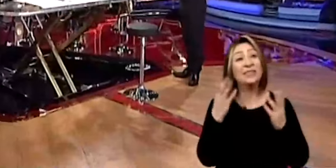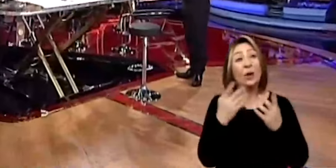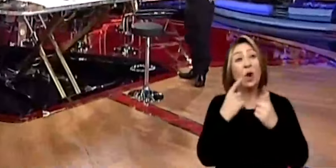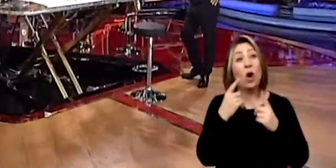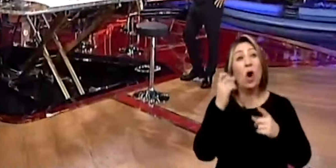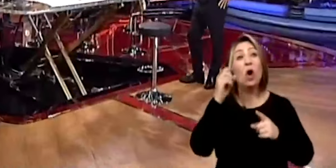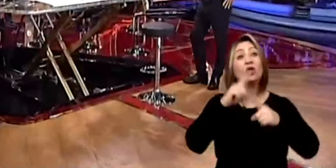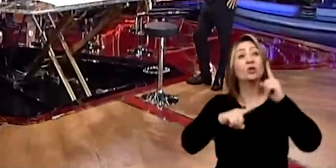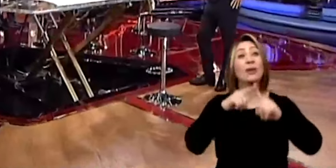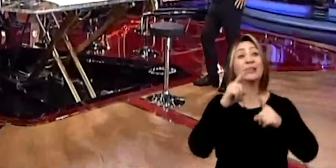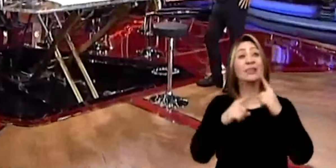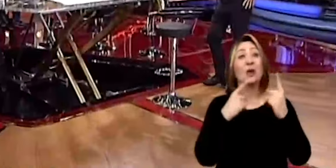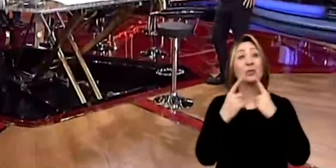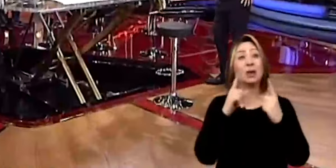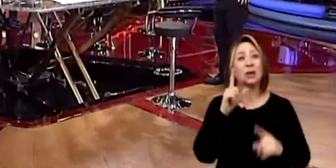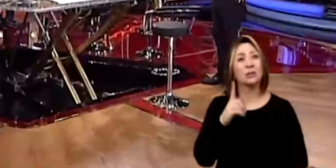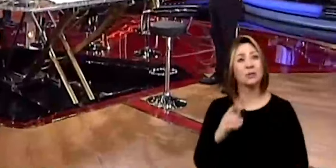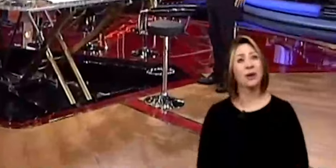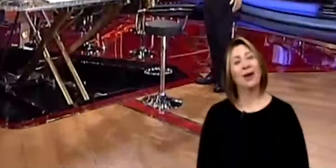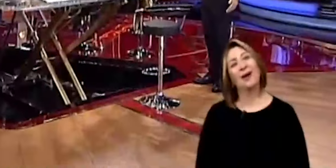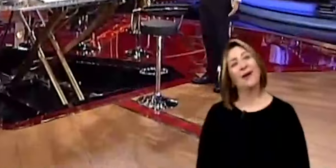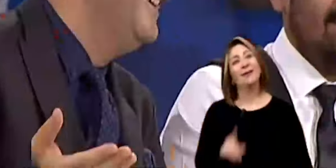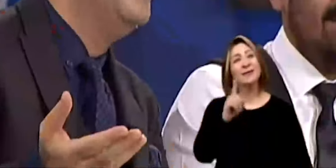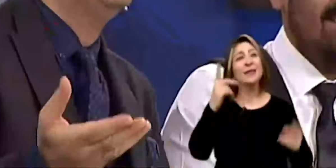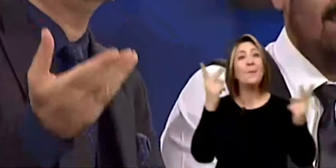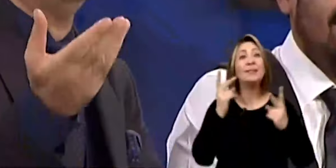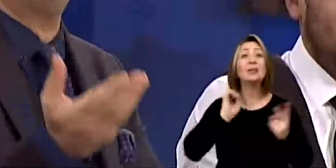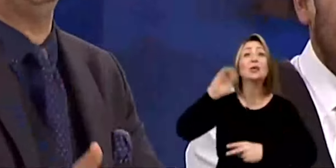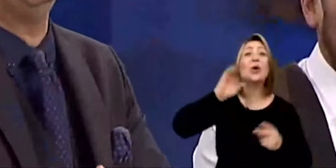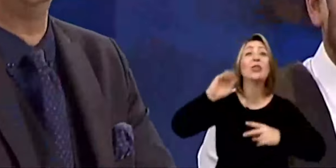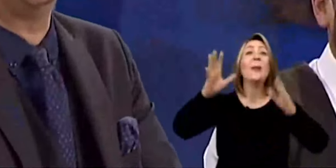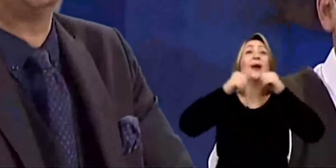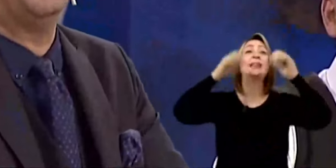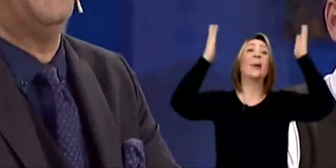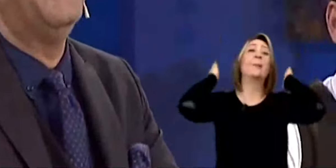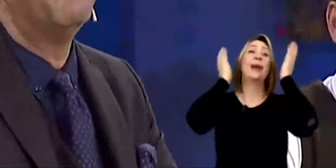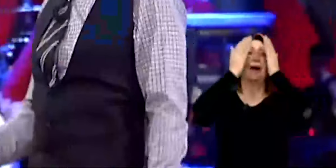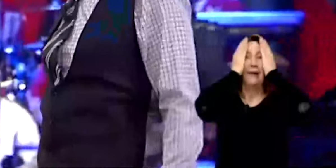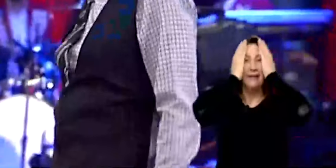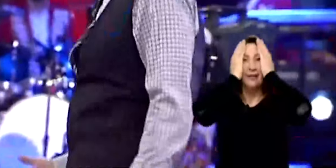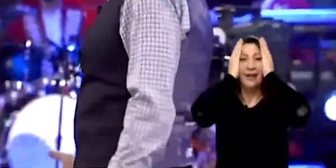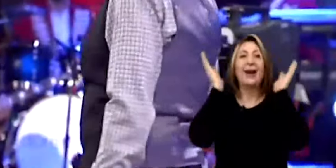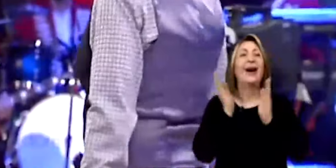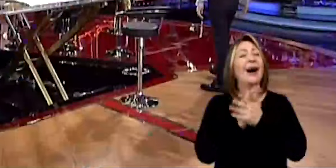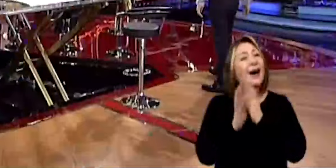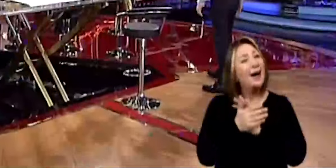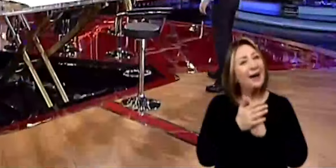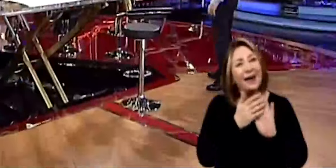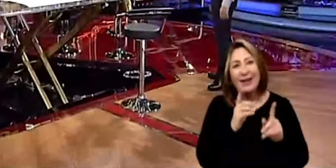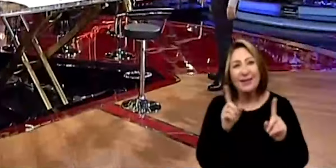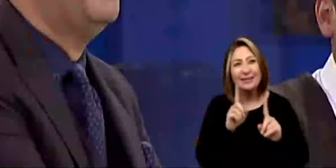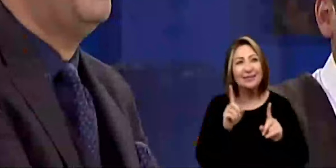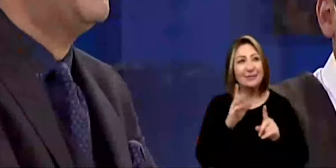lazım. Osmanlıca konuşmak lazım. Böyle ya o da biz de sürekli mesaj verme be. Yok abi vallahi mesaj değil ya. Hayır. Hayır hayır şey